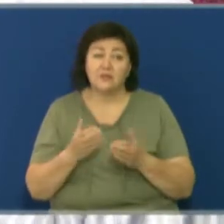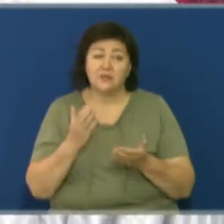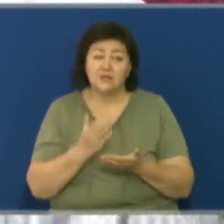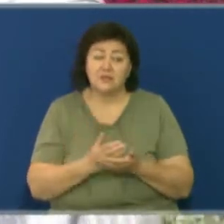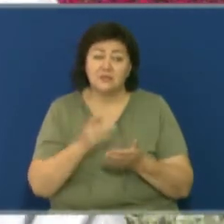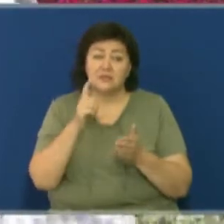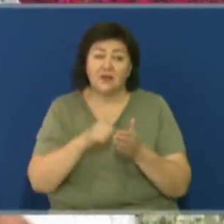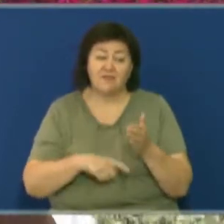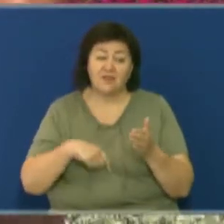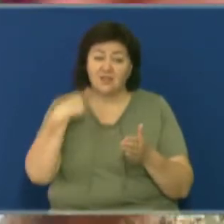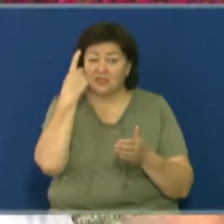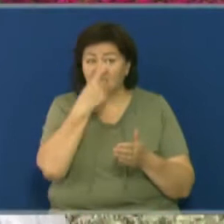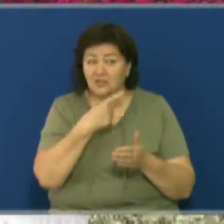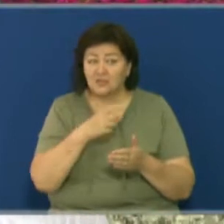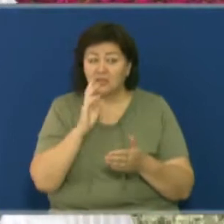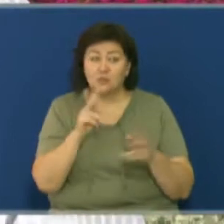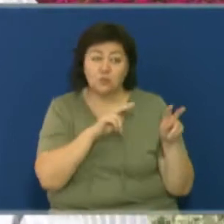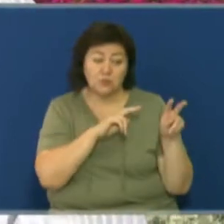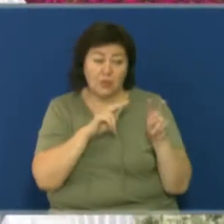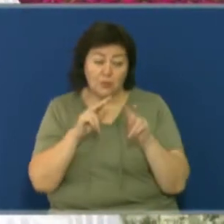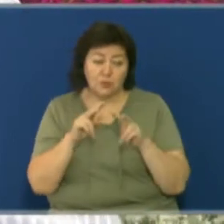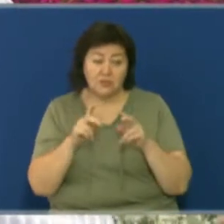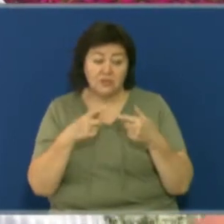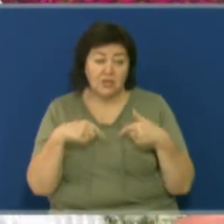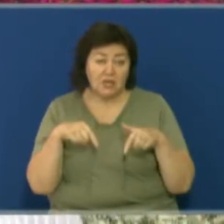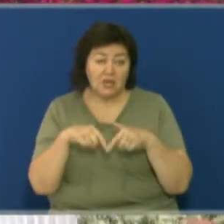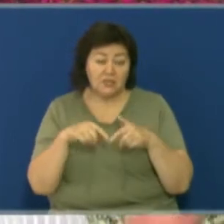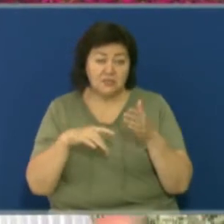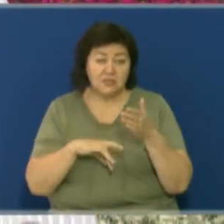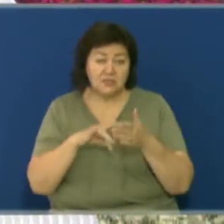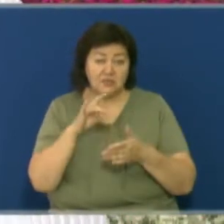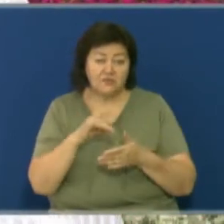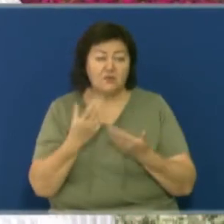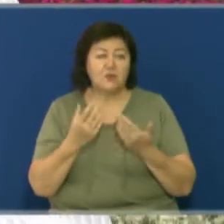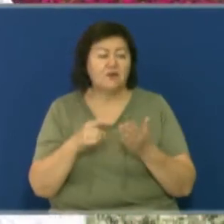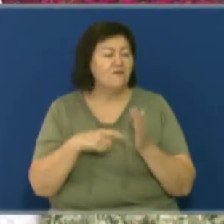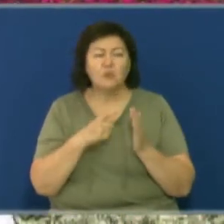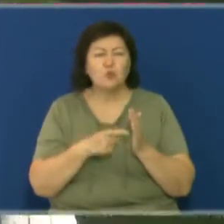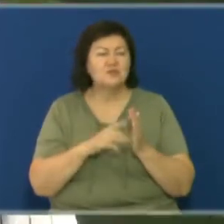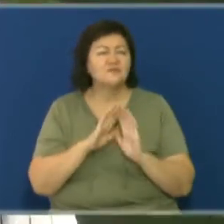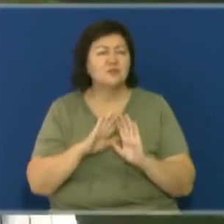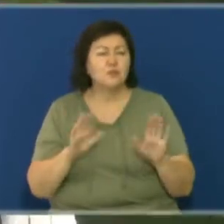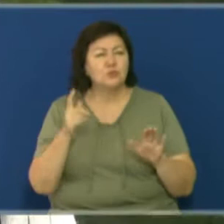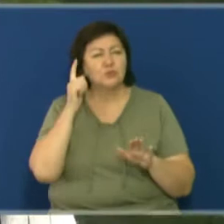лица. Все они будут участвовать в качестве наблюдателей. Думаю, в этом плане, касательно выборов, вопросы не должны